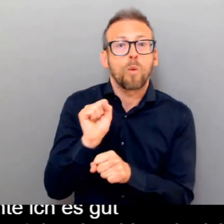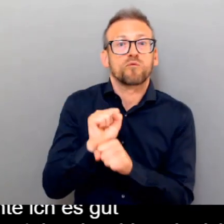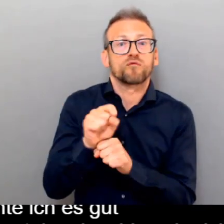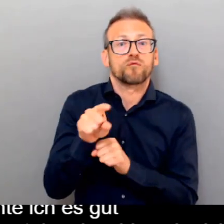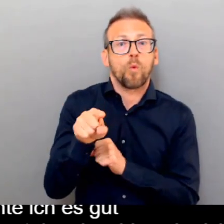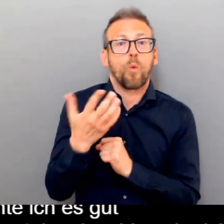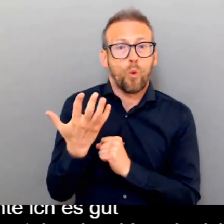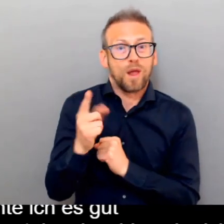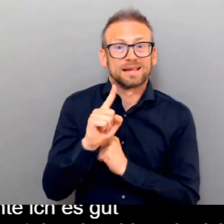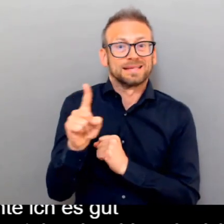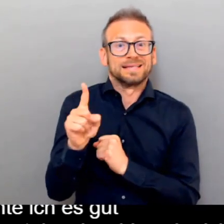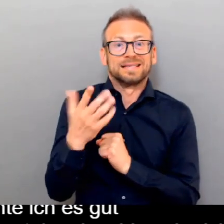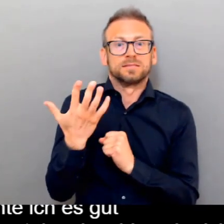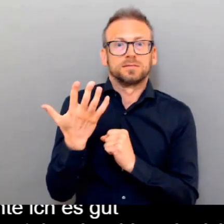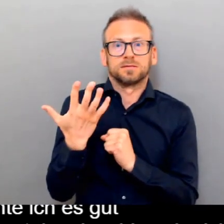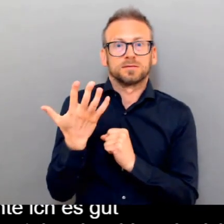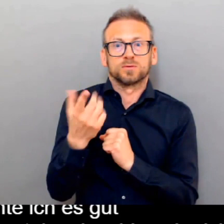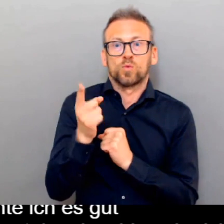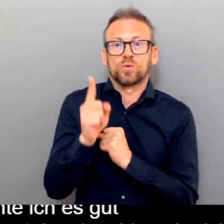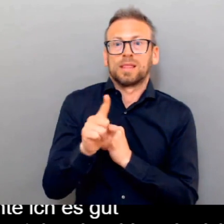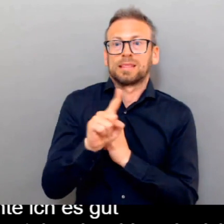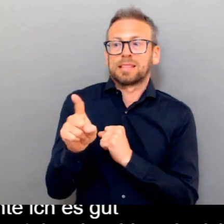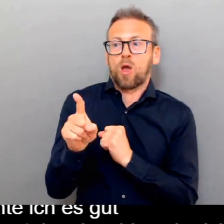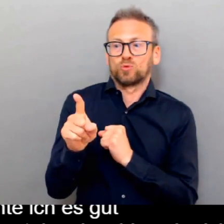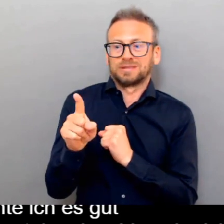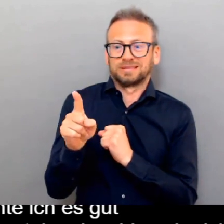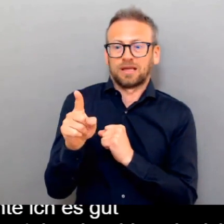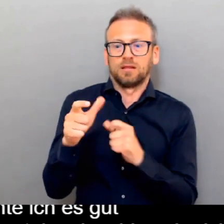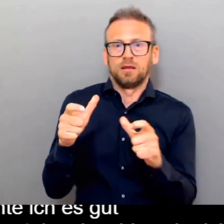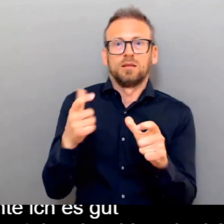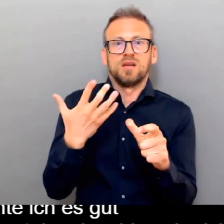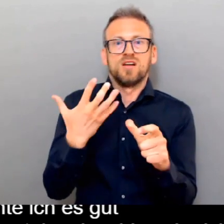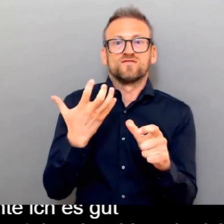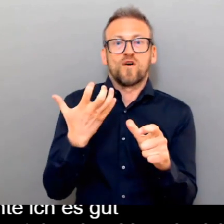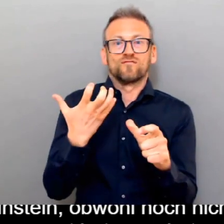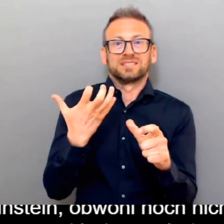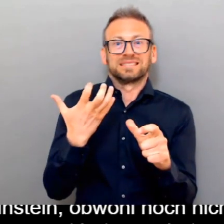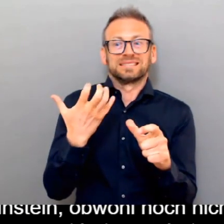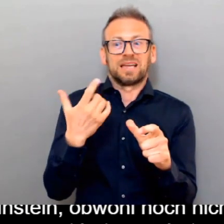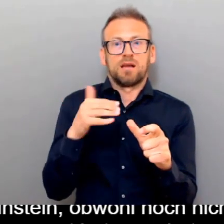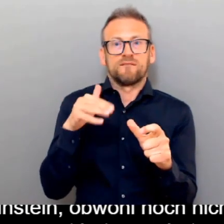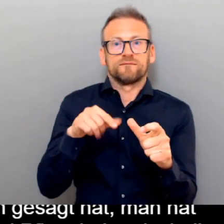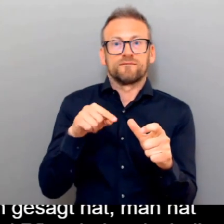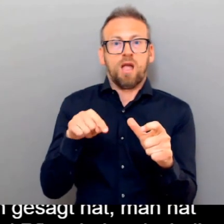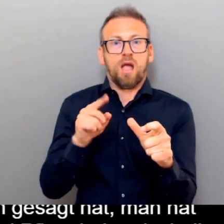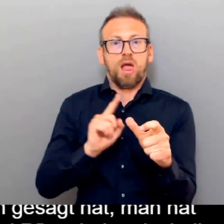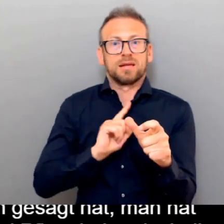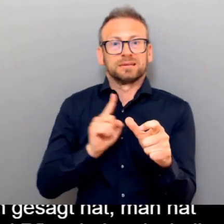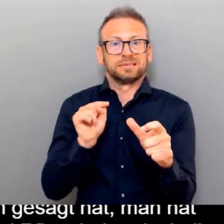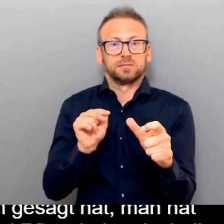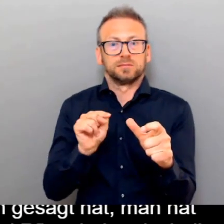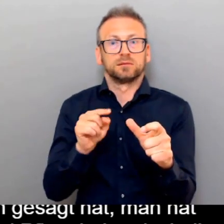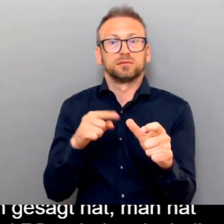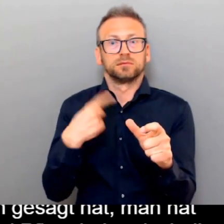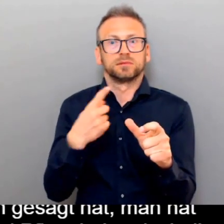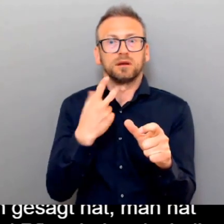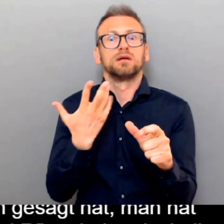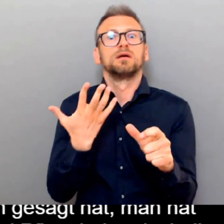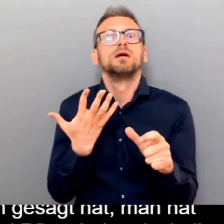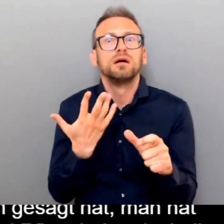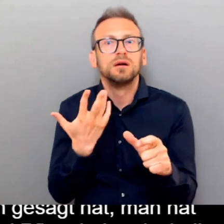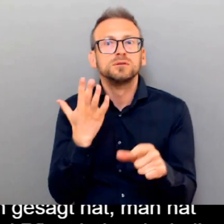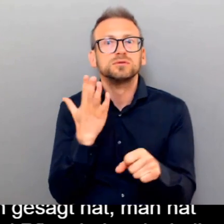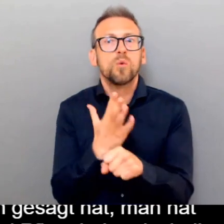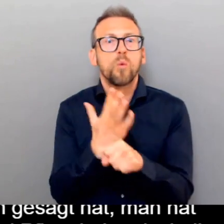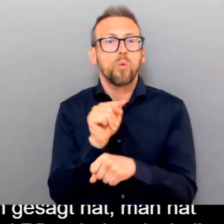Pflegeheimen, deswegen werden wir verantwortungsvoll vor Ort das Besuchsrecht jetzt noch nicht zulassen, sondern etwas nach hinten schieben, um